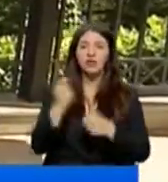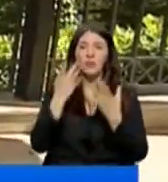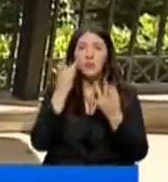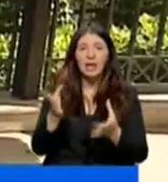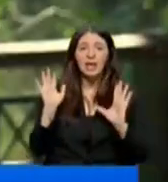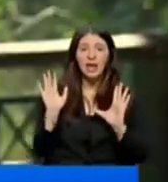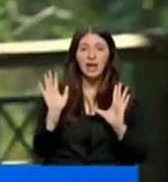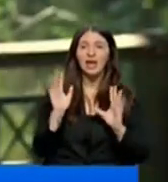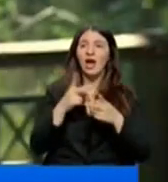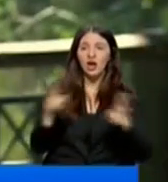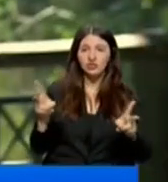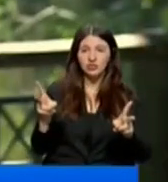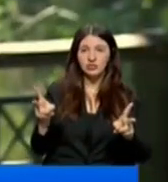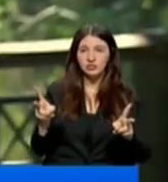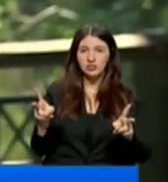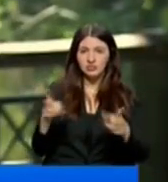bellidir. Açın,